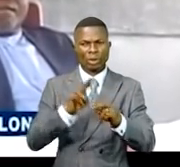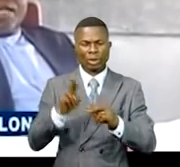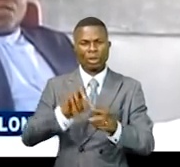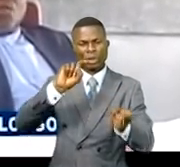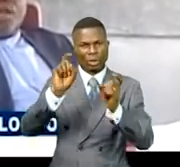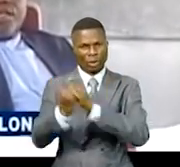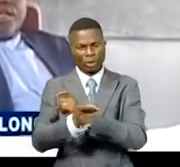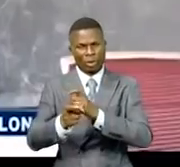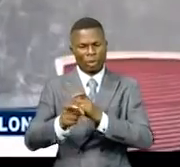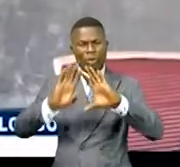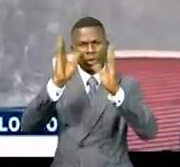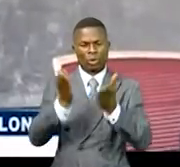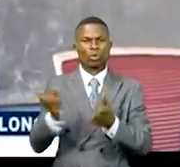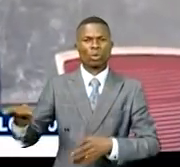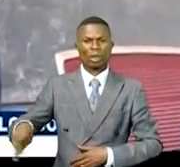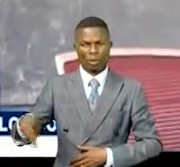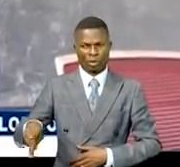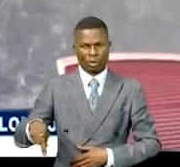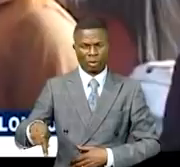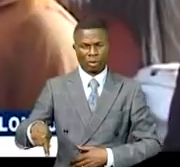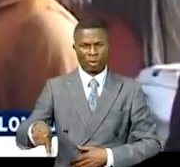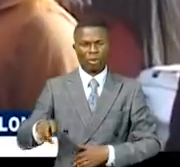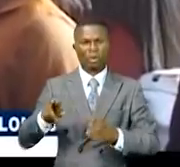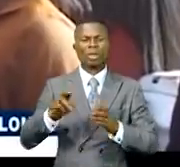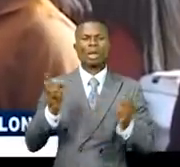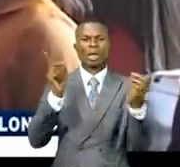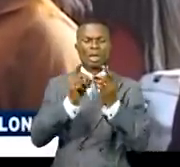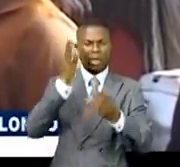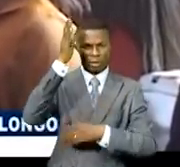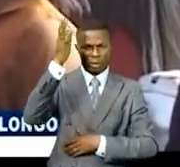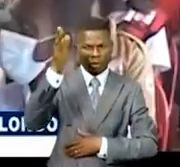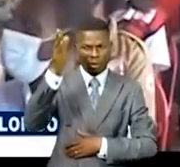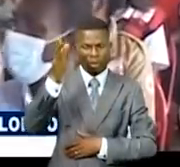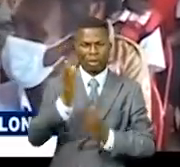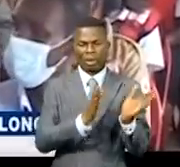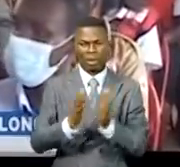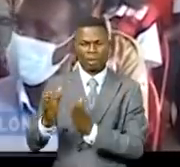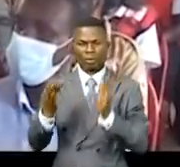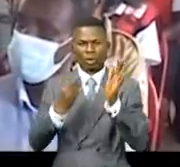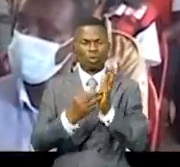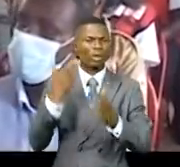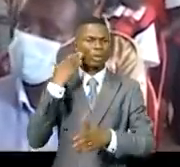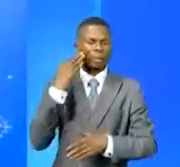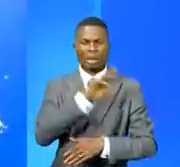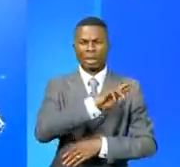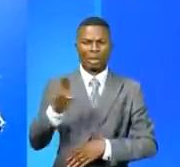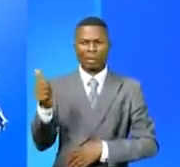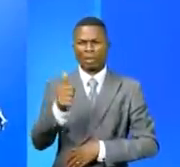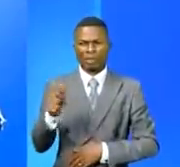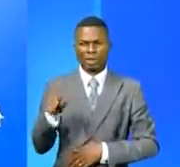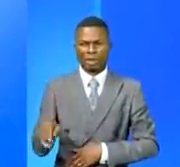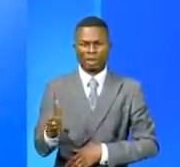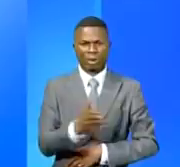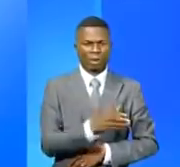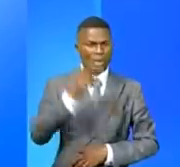réformes dans toute la province. Le grand rendez-vous du défilé est fixé le 8 mai de cette année.